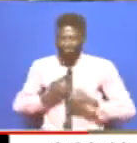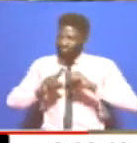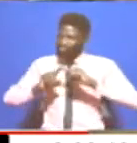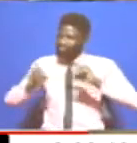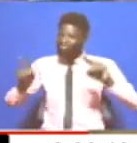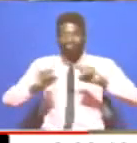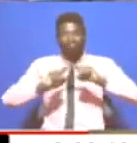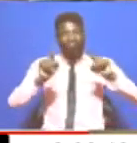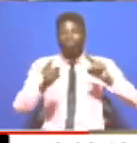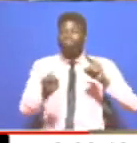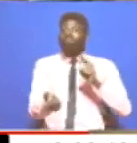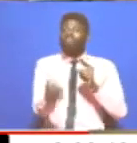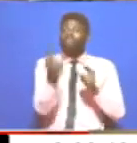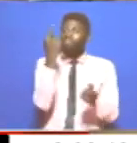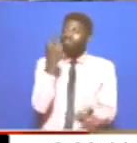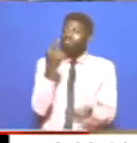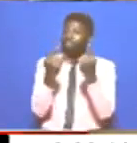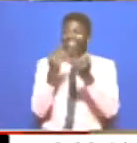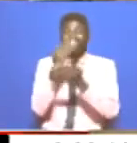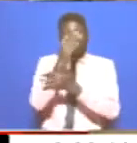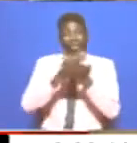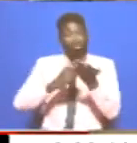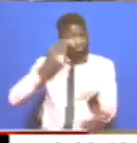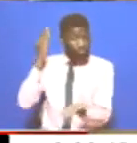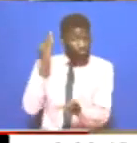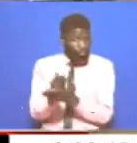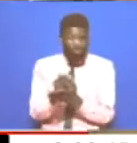Wengine hata si maombi ya ukweli.